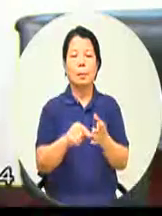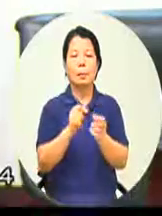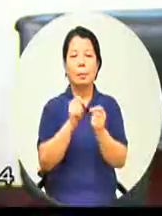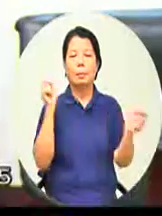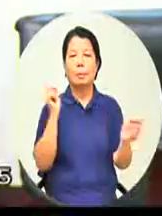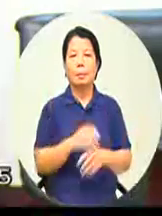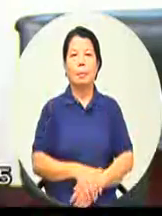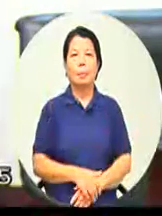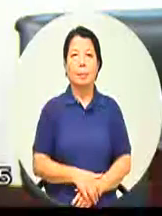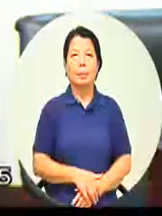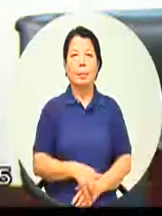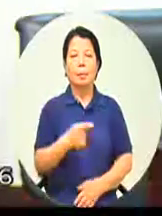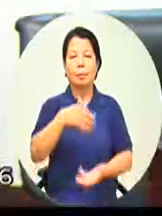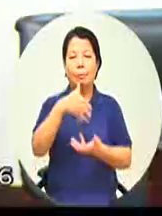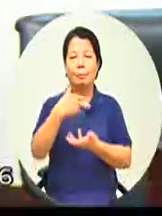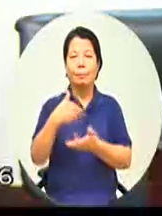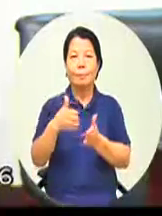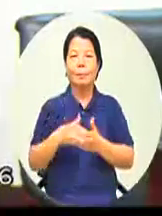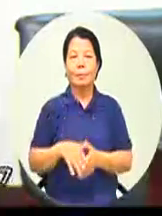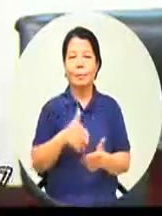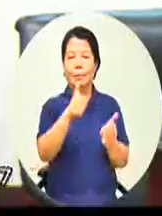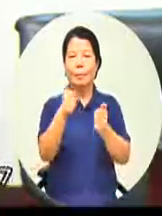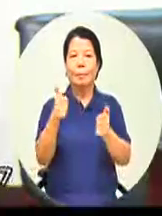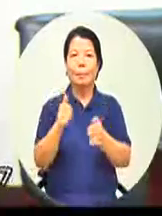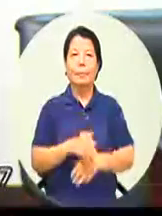讲下去了，爱讲崩了。谢谢，以上。